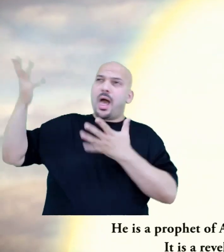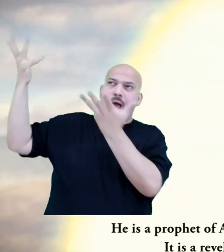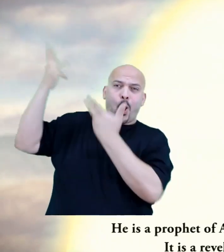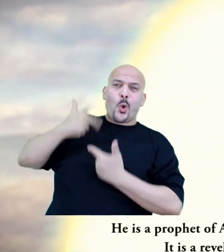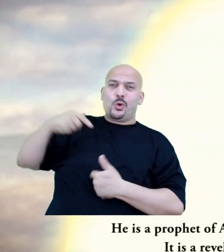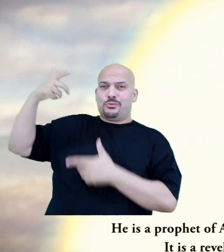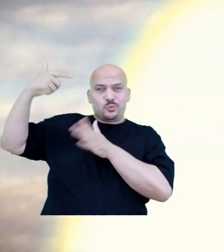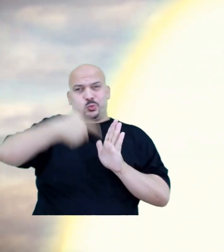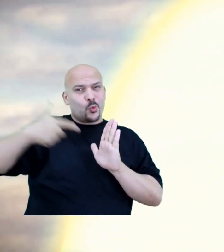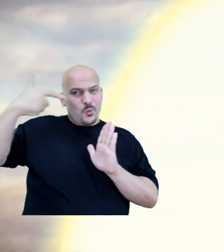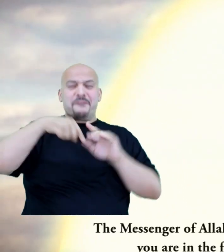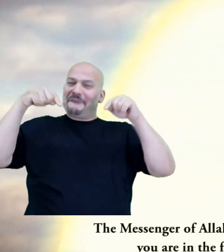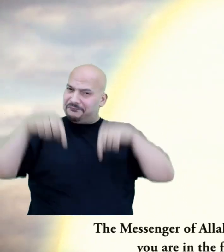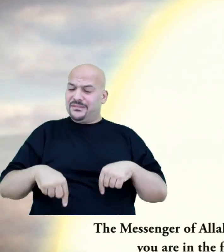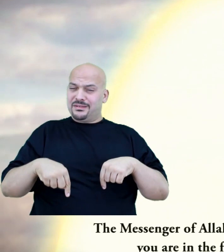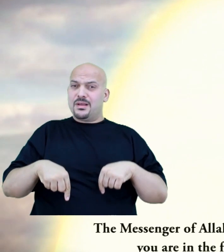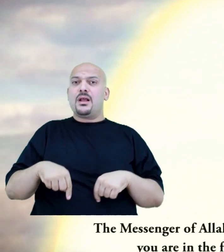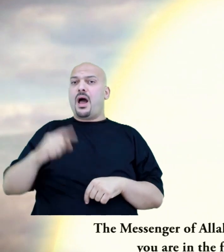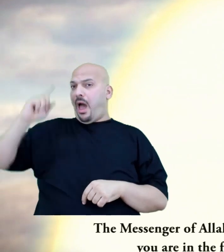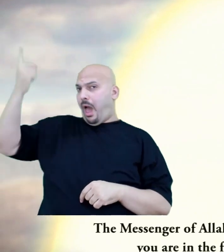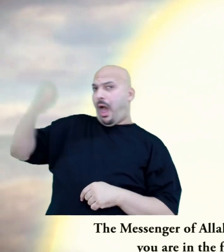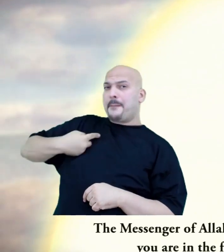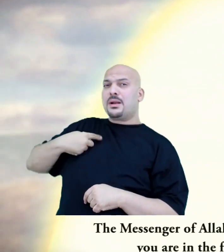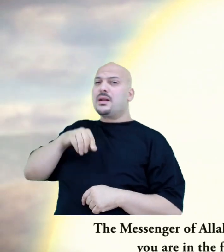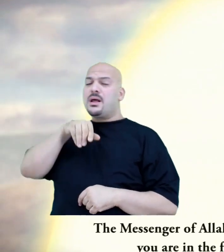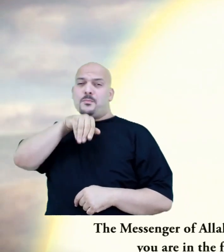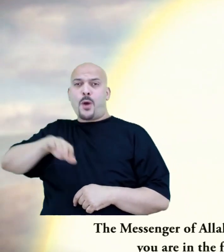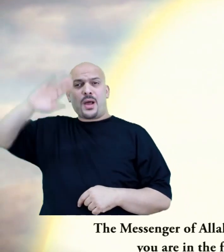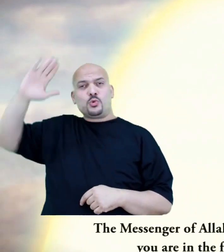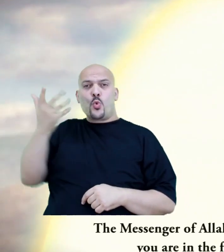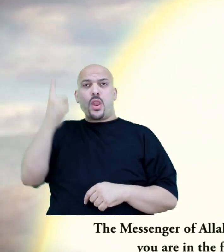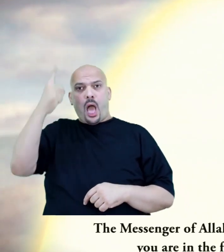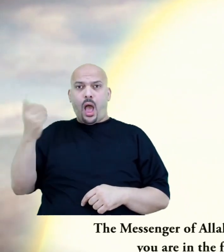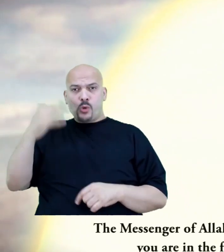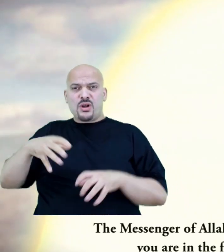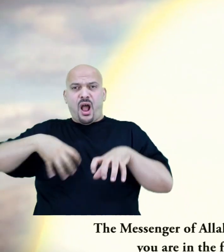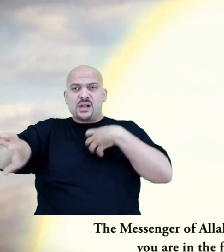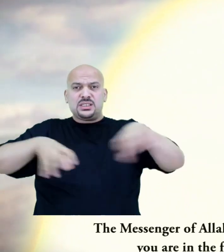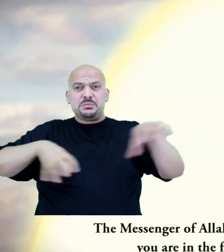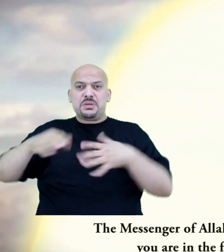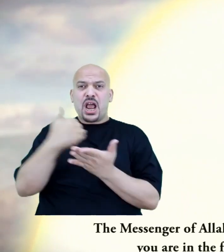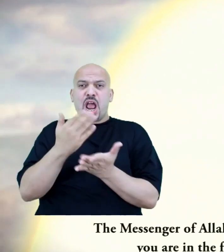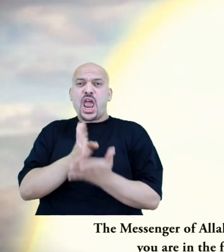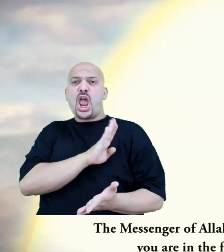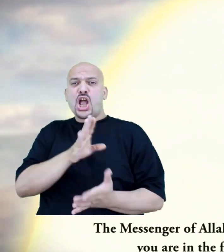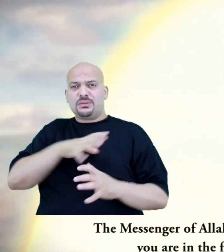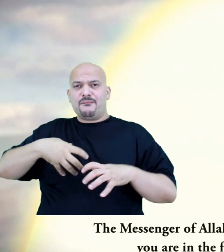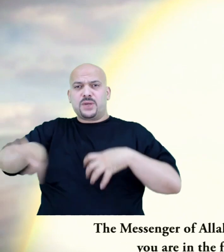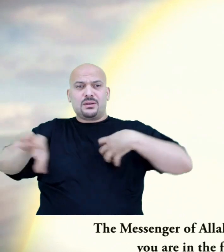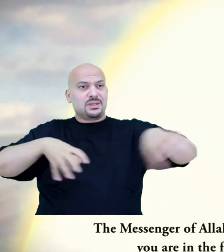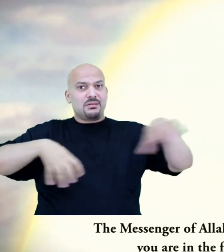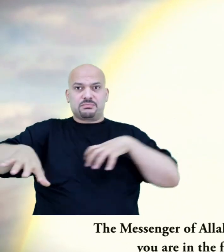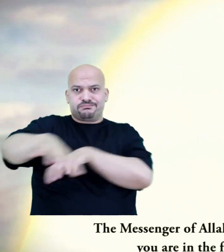يوحى إليه. لقد آمر رسول الله أن تقسم الجيش إلى مجموعة